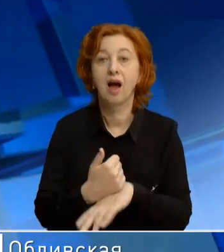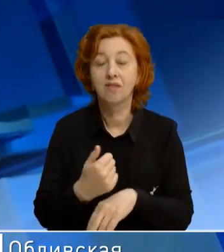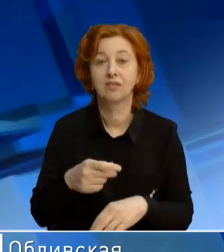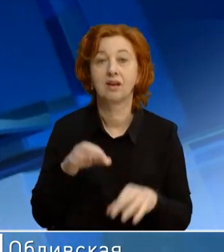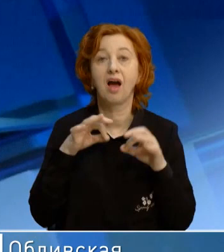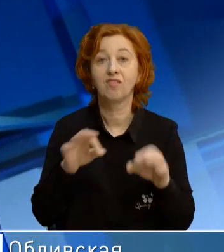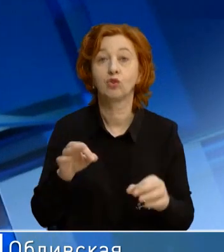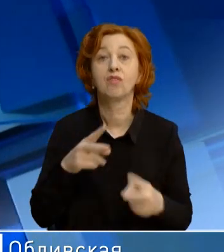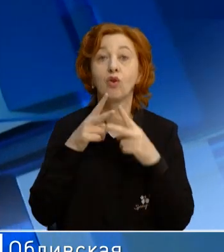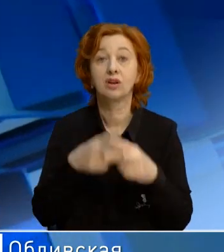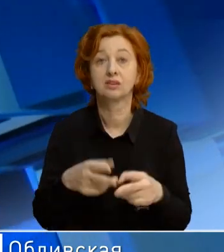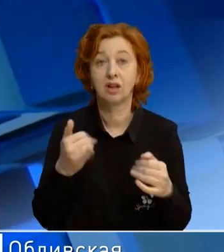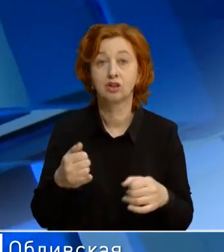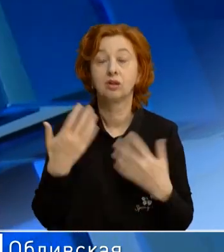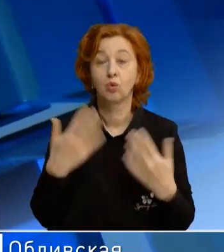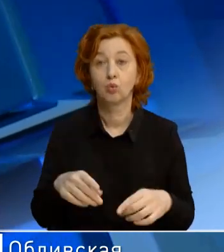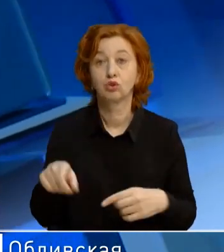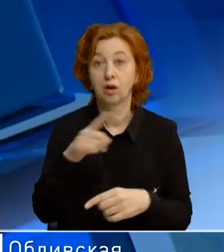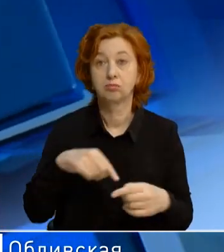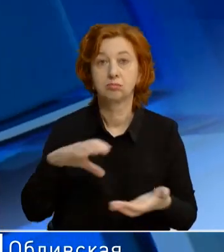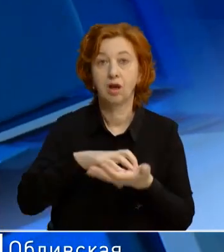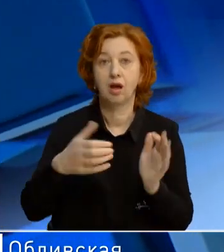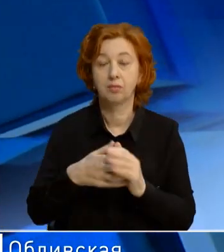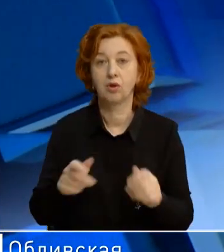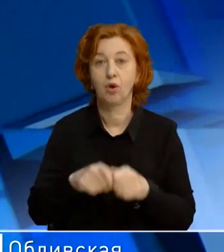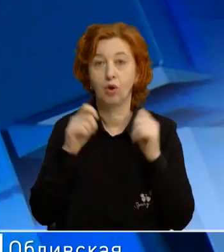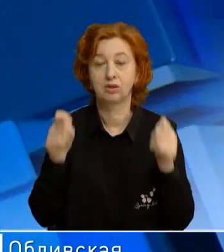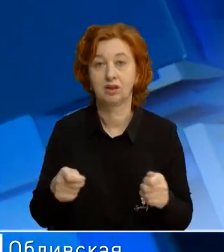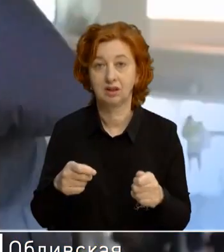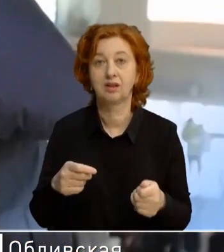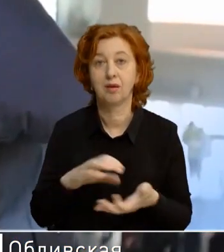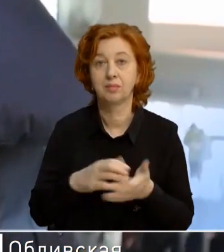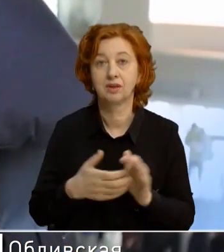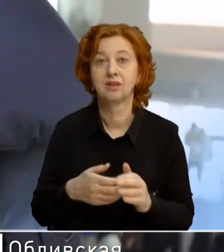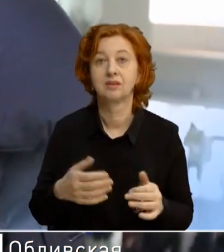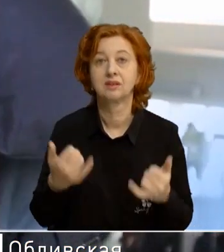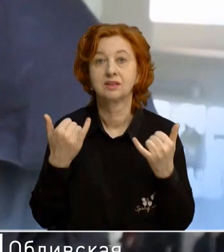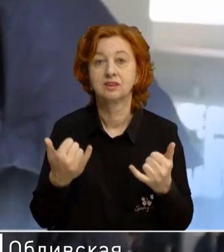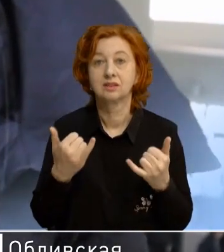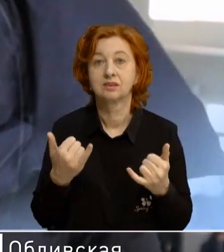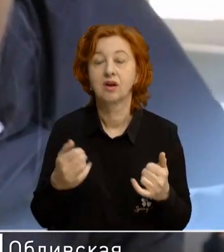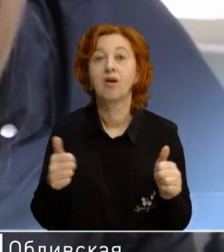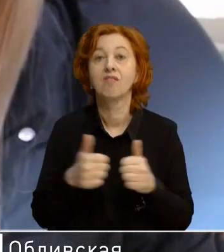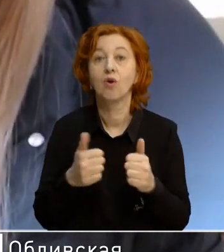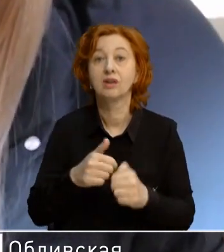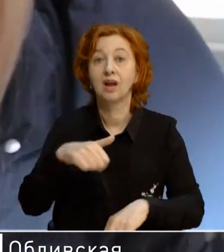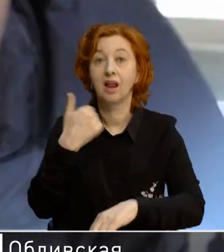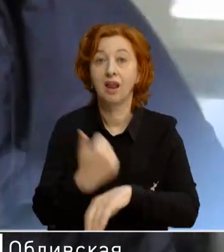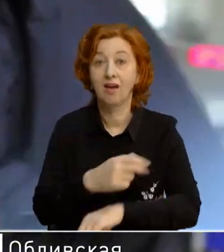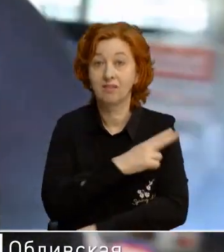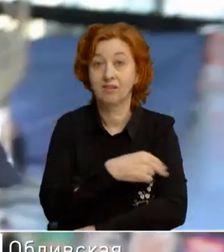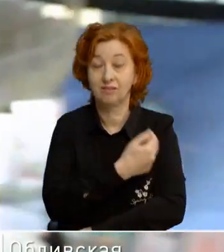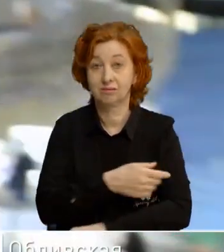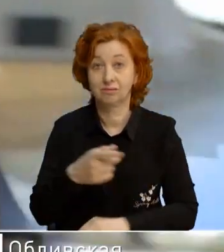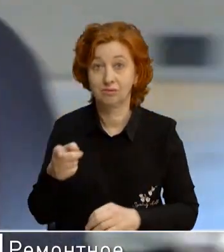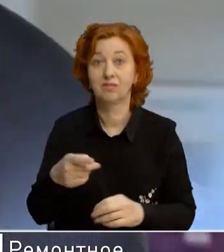автовокзала открылся очередной прививочный комплекс. О его работе Алина Высоцкая. Мы находимся на главном автовокзале Ростова-на-Дону.